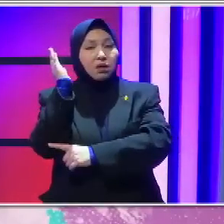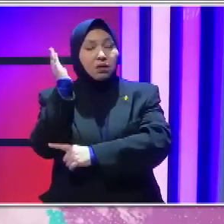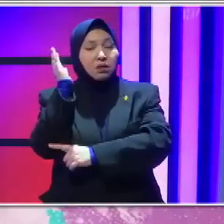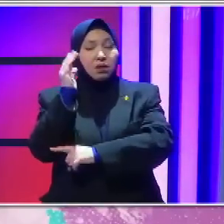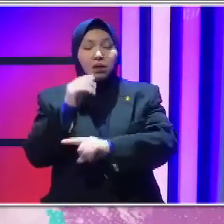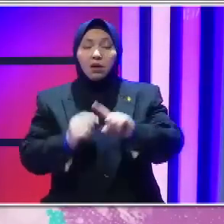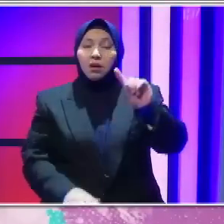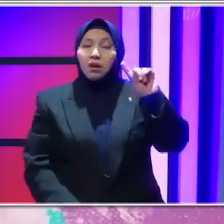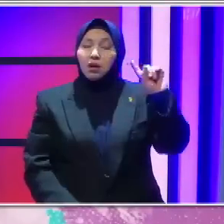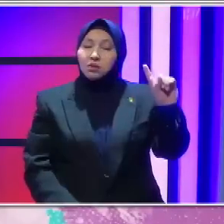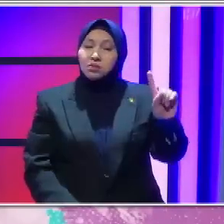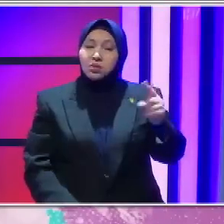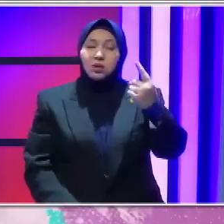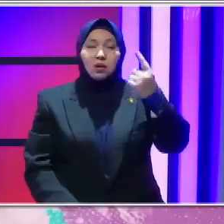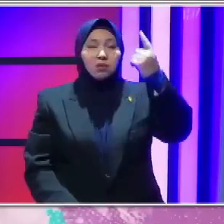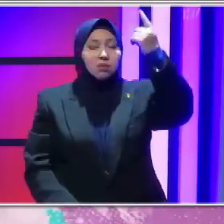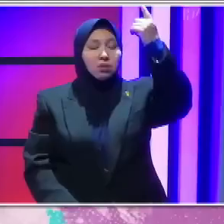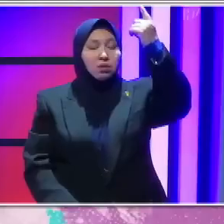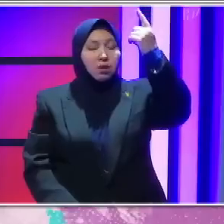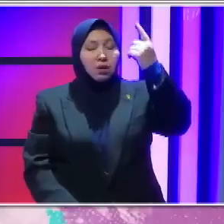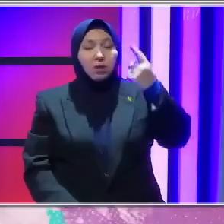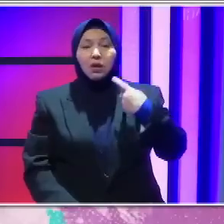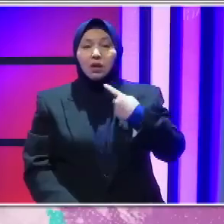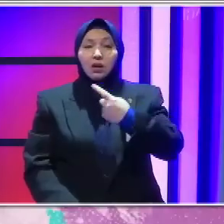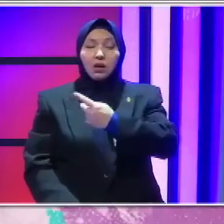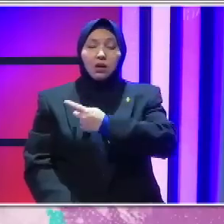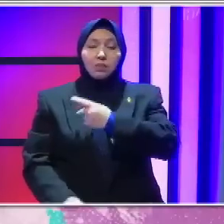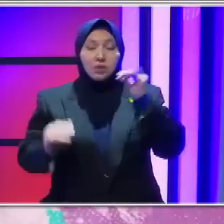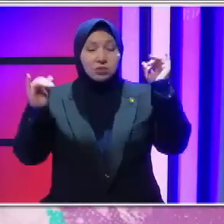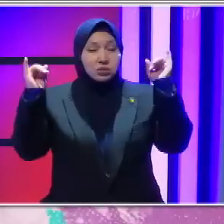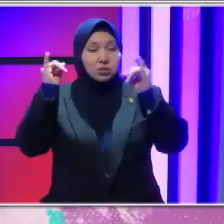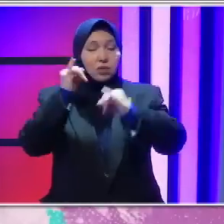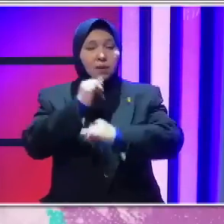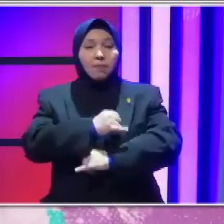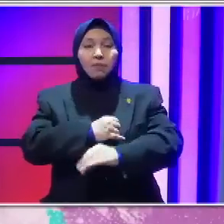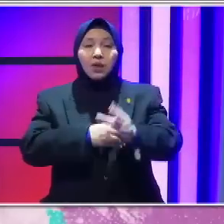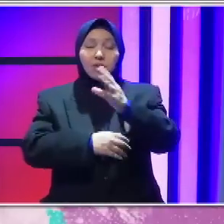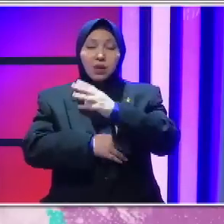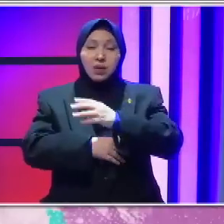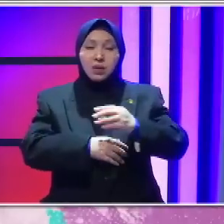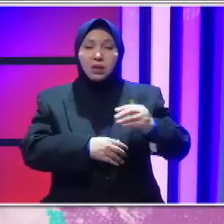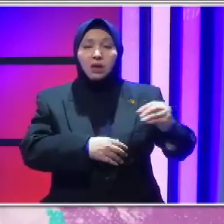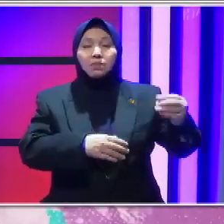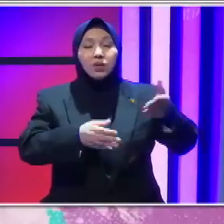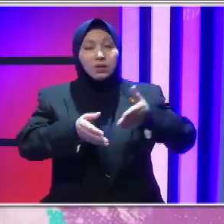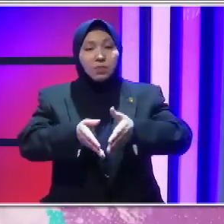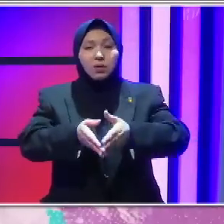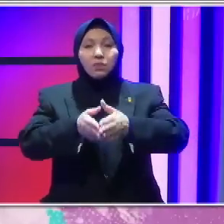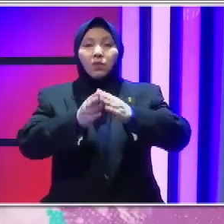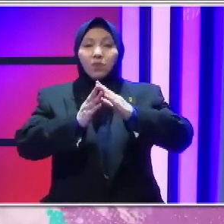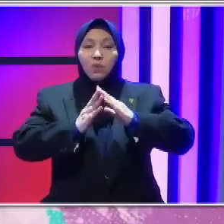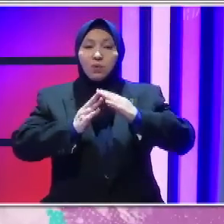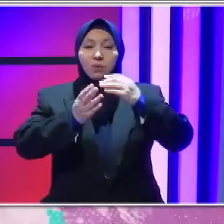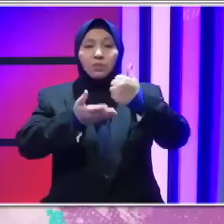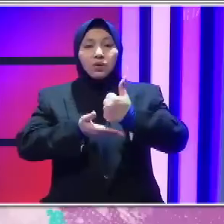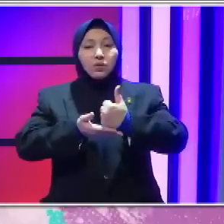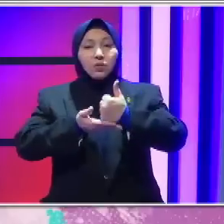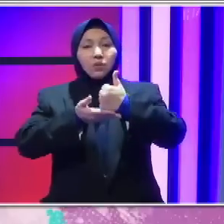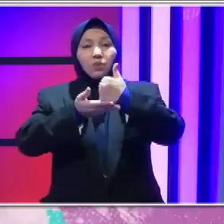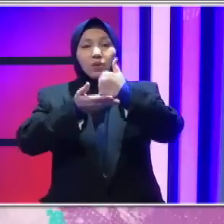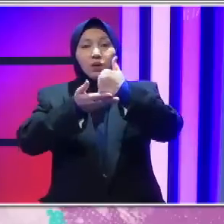الدين إياك نعبد وإياك نستعين